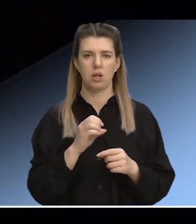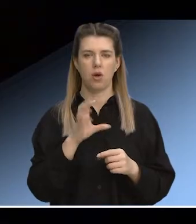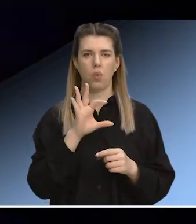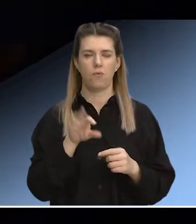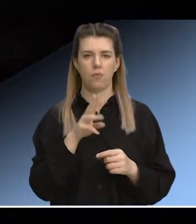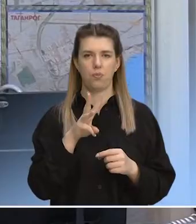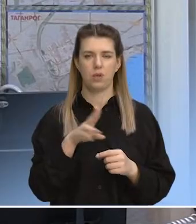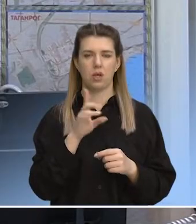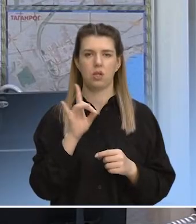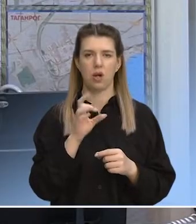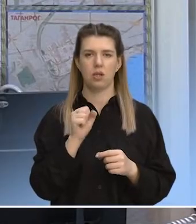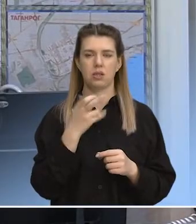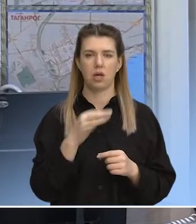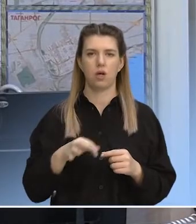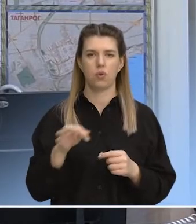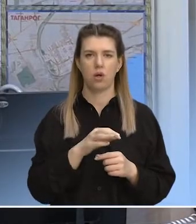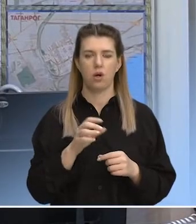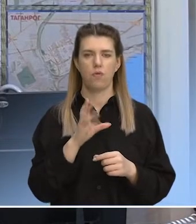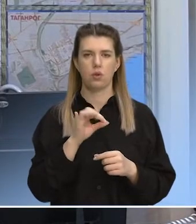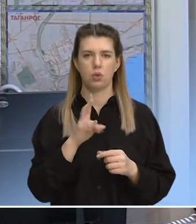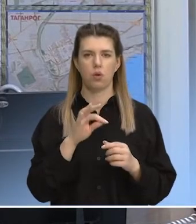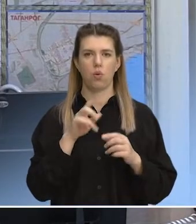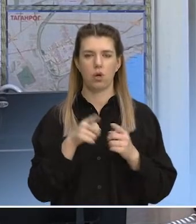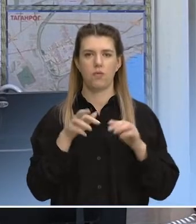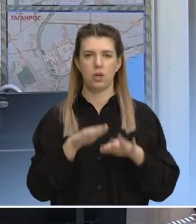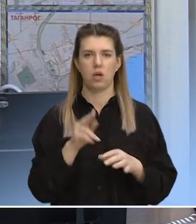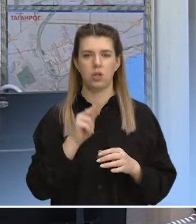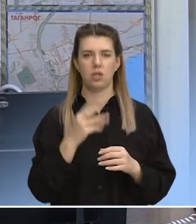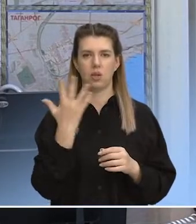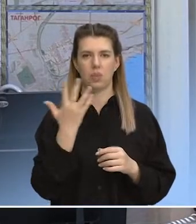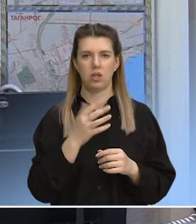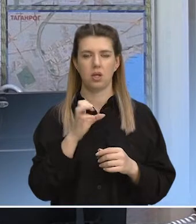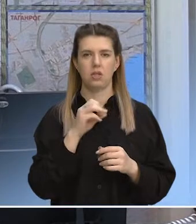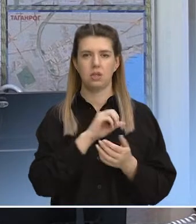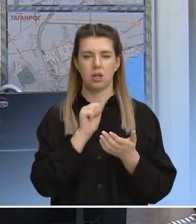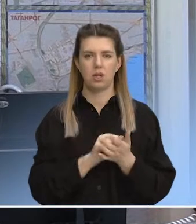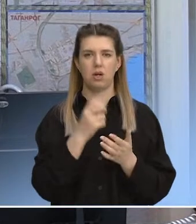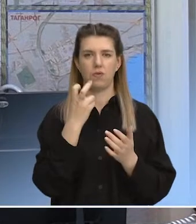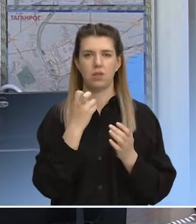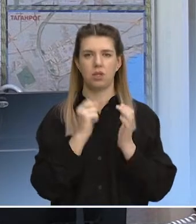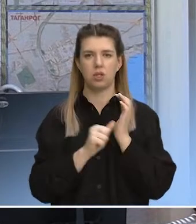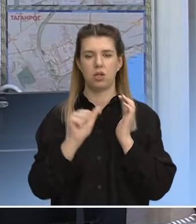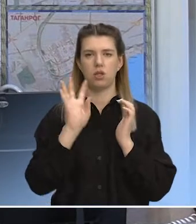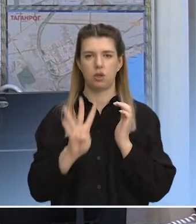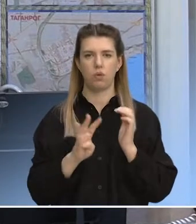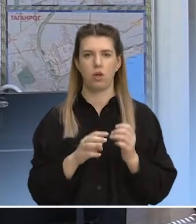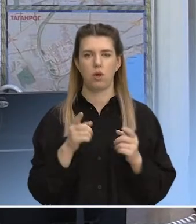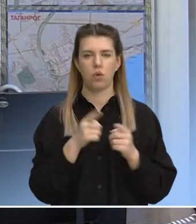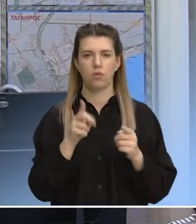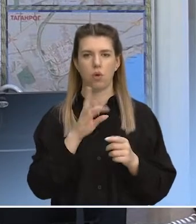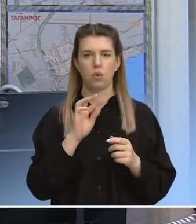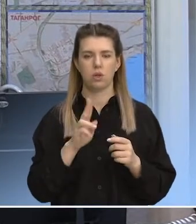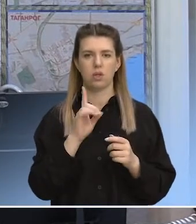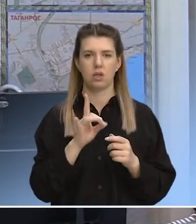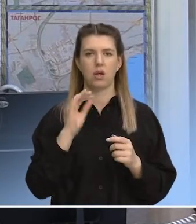подразделением ОМВД России по Аксайскому району возбуждено уголовное дело по части 5 статьи 264